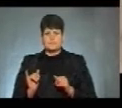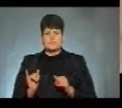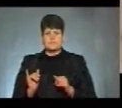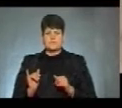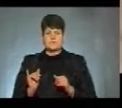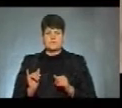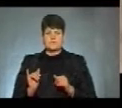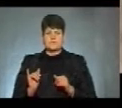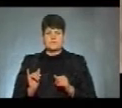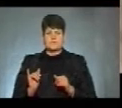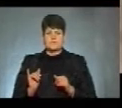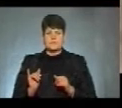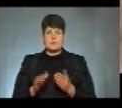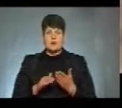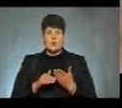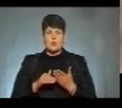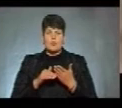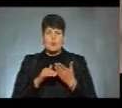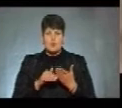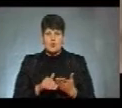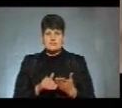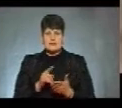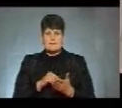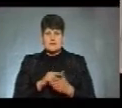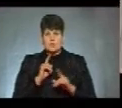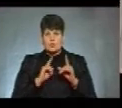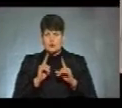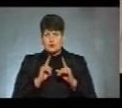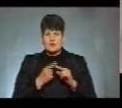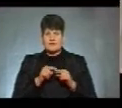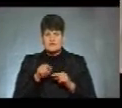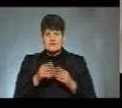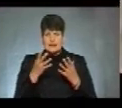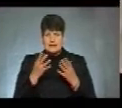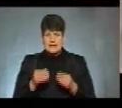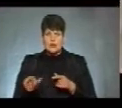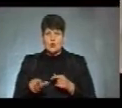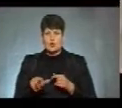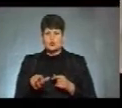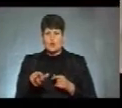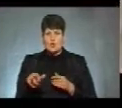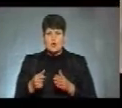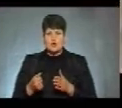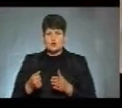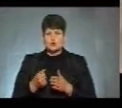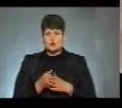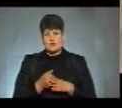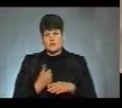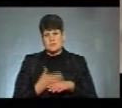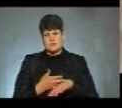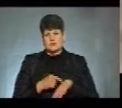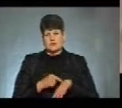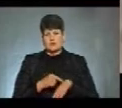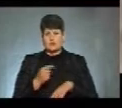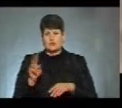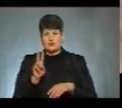при допомозі міської ради. В цей самий день дорога до години другої